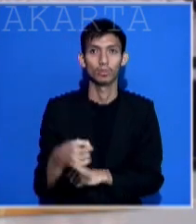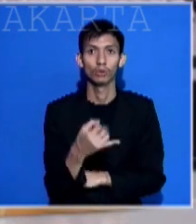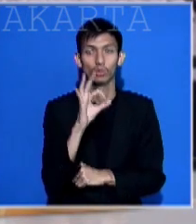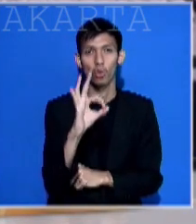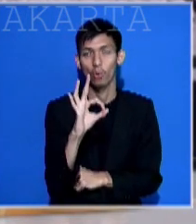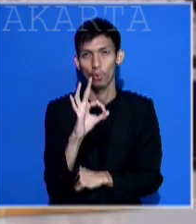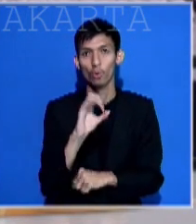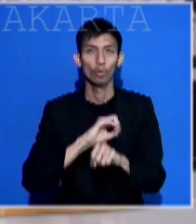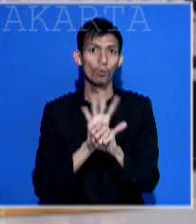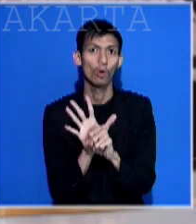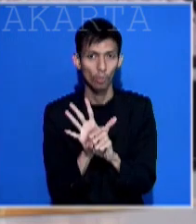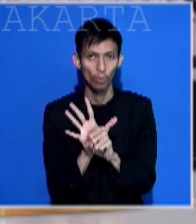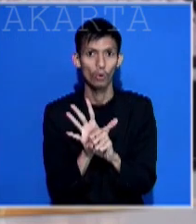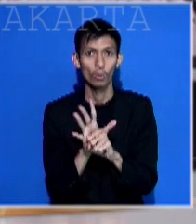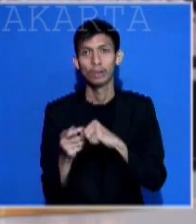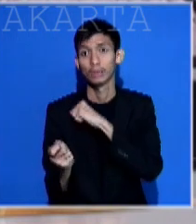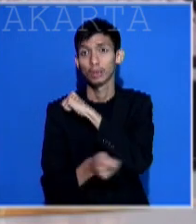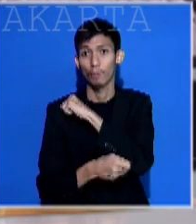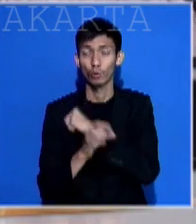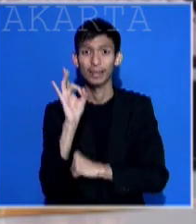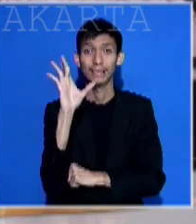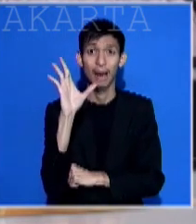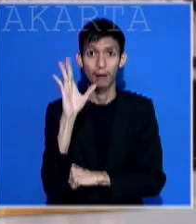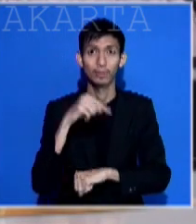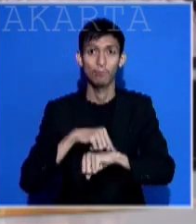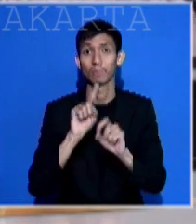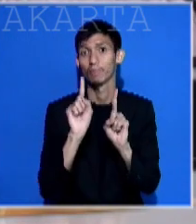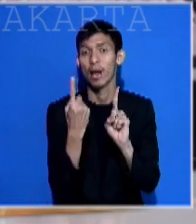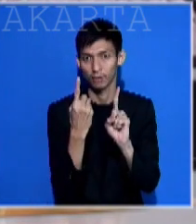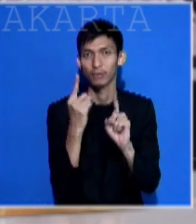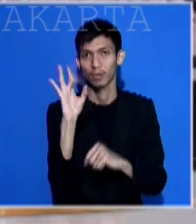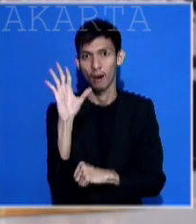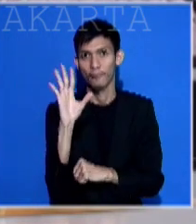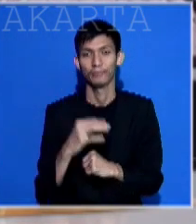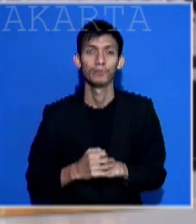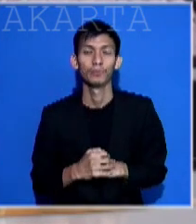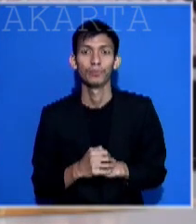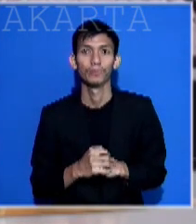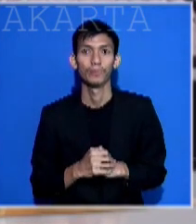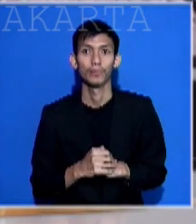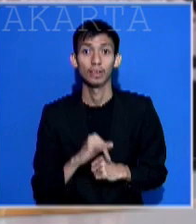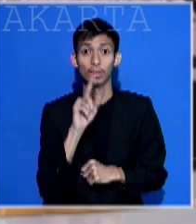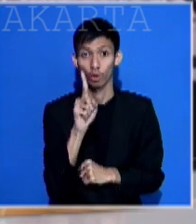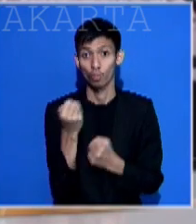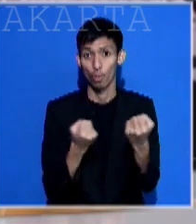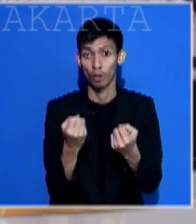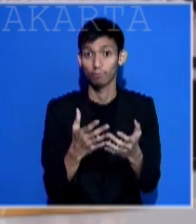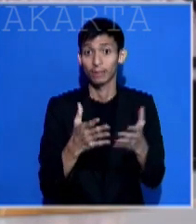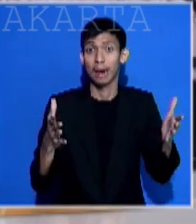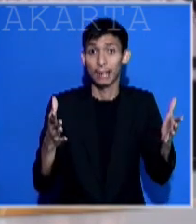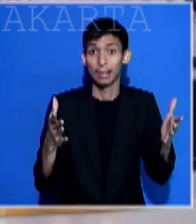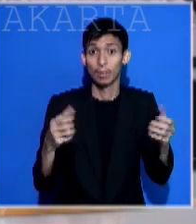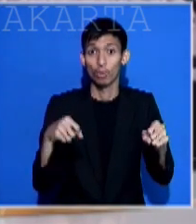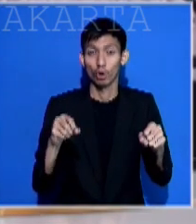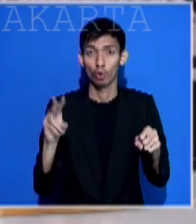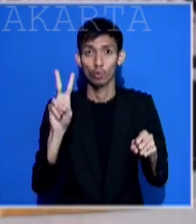Istimewa Yogyakarta, Sabtu siang sekitar pukul 11 waktu Indonesia Barat. Kecelakaan yang melibatkan satu kendaraan bak terbuka dan dua sepeda motor ini, saudara,